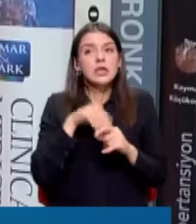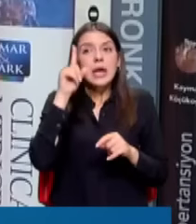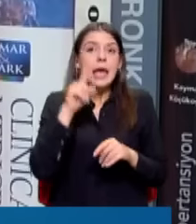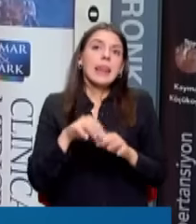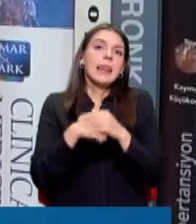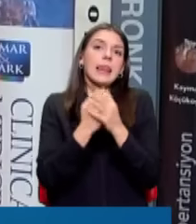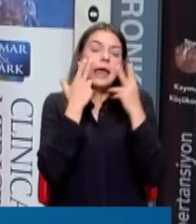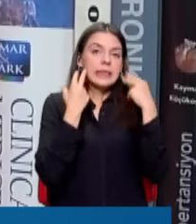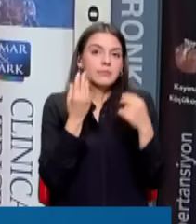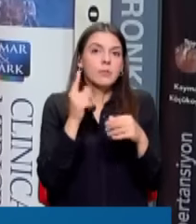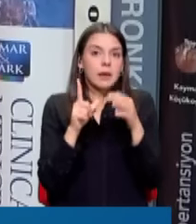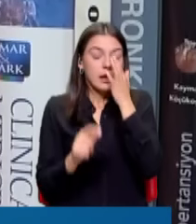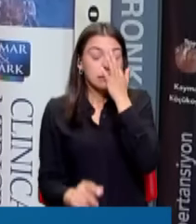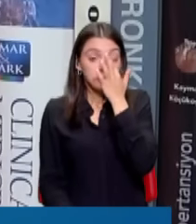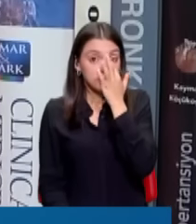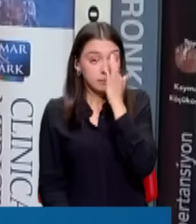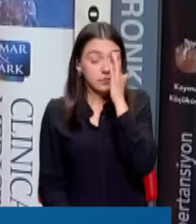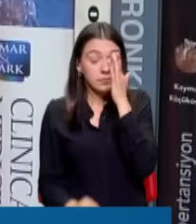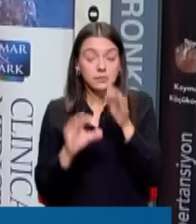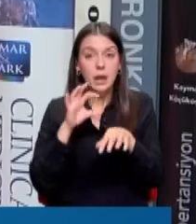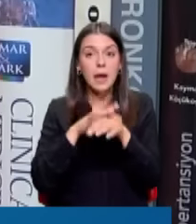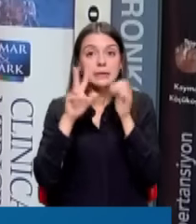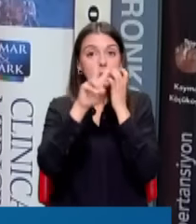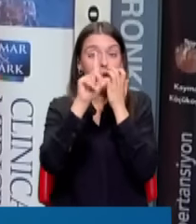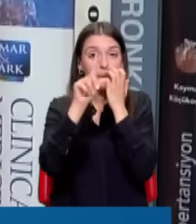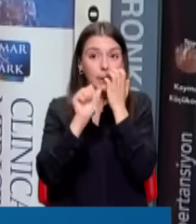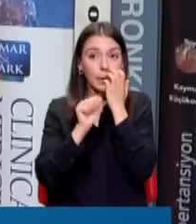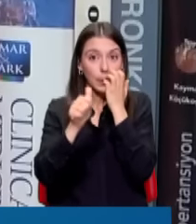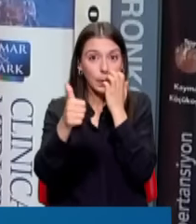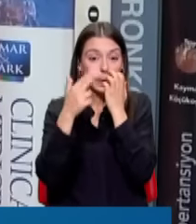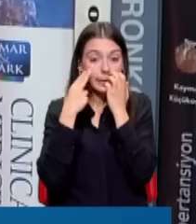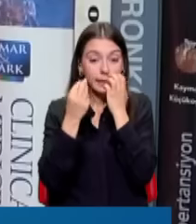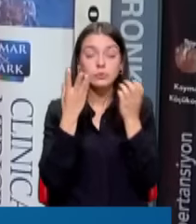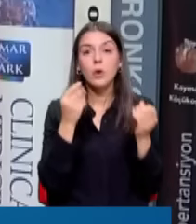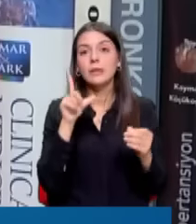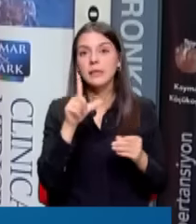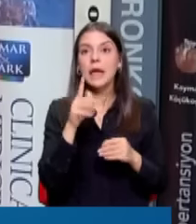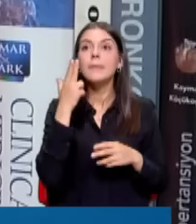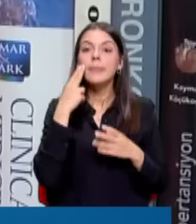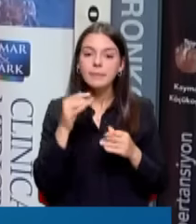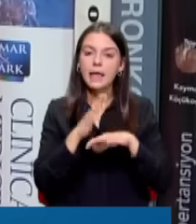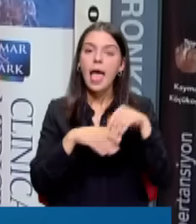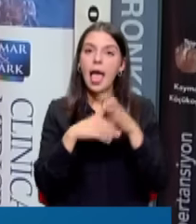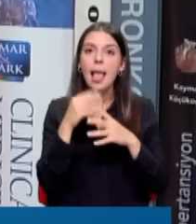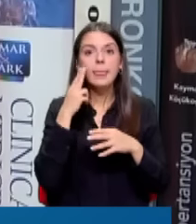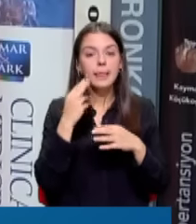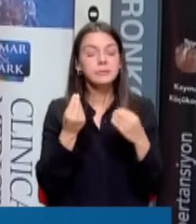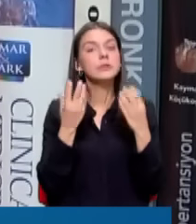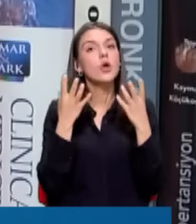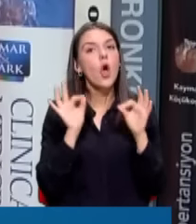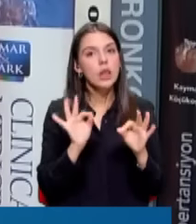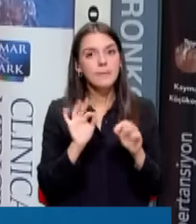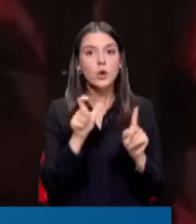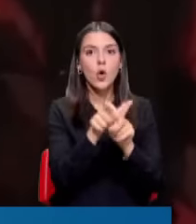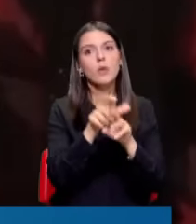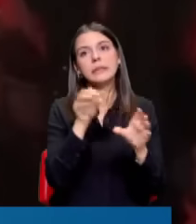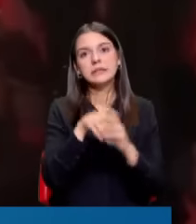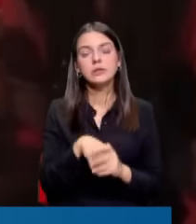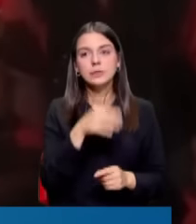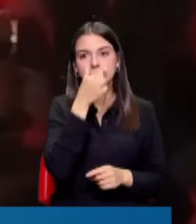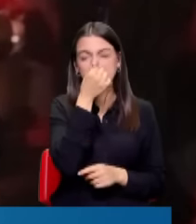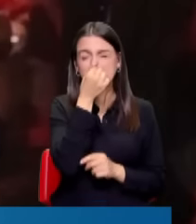Bu hastaları hani 21 gün izole etmek gerekiyor. Hijyen ve temizlik önemli. El hijyeni her zamanki gibi korunmada önemli. İlk